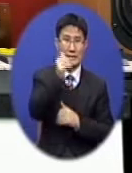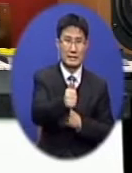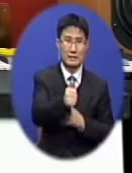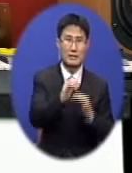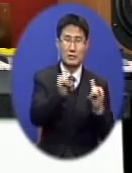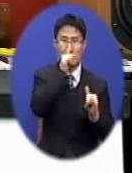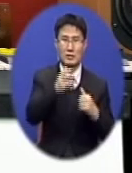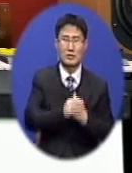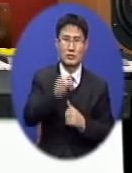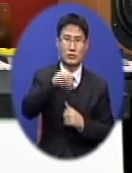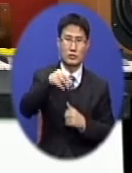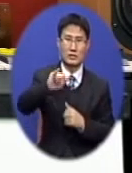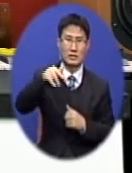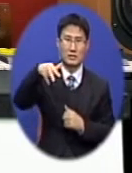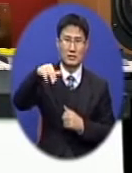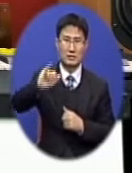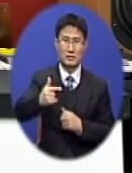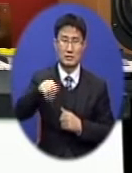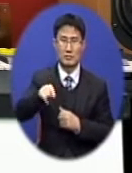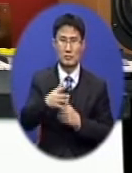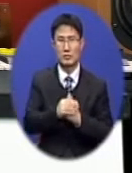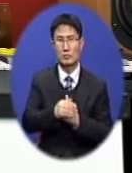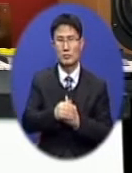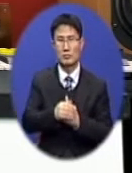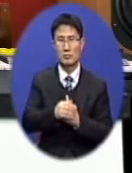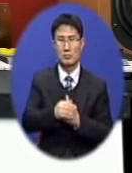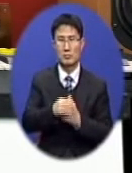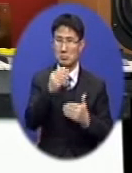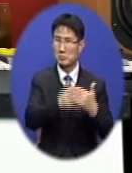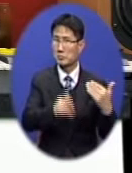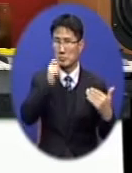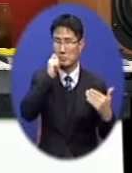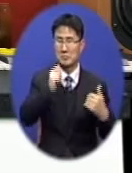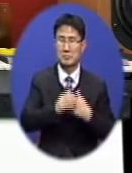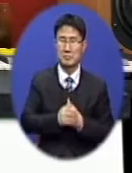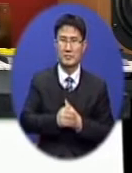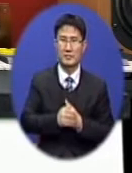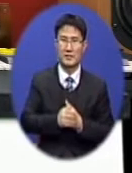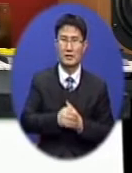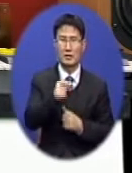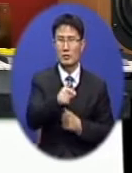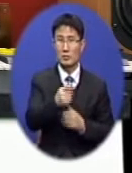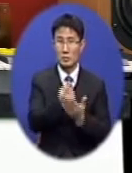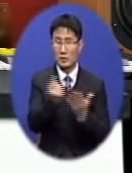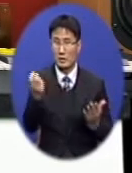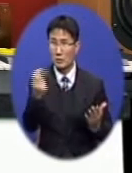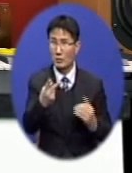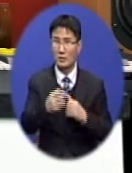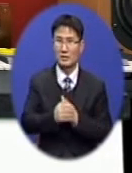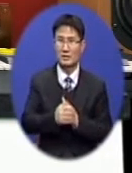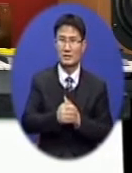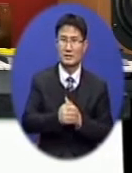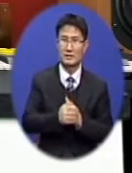가수 중에 또 류기진 씨를 빼놓을 수가 없죠. 예. 예. 그리고 뭐 그분 말고 또